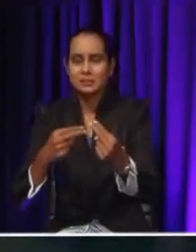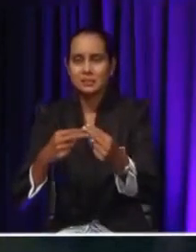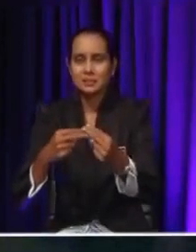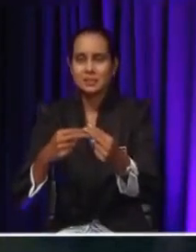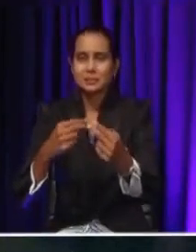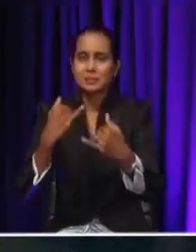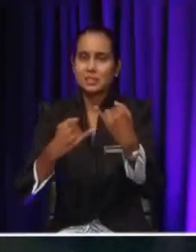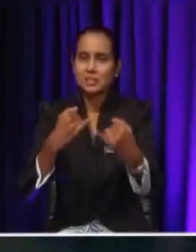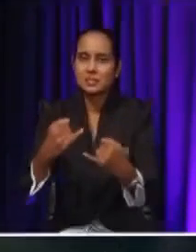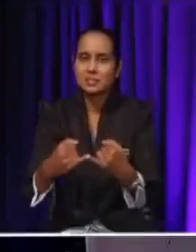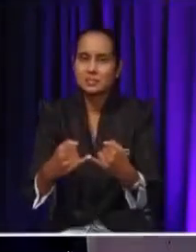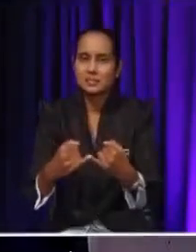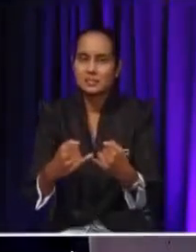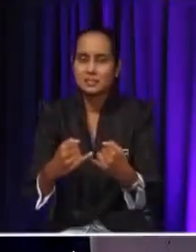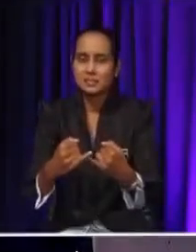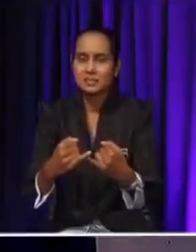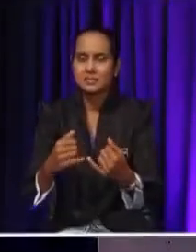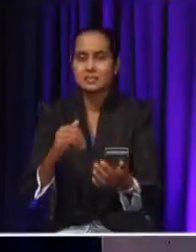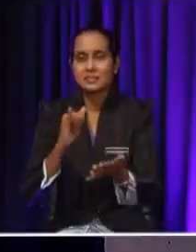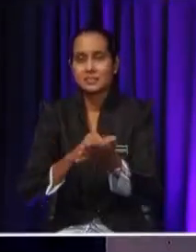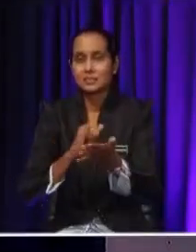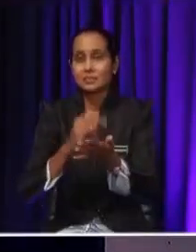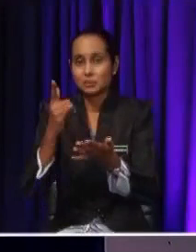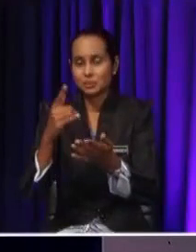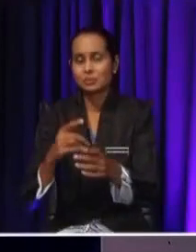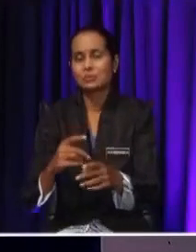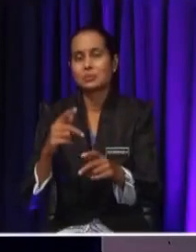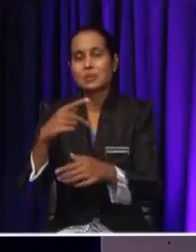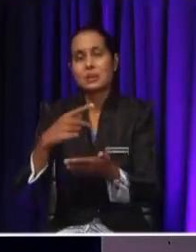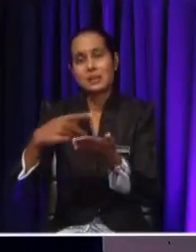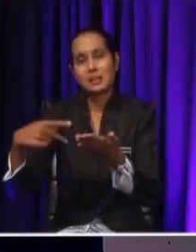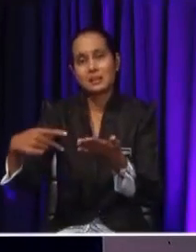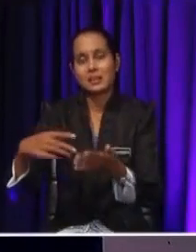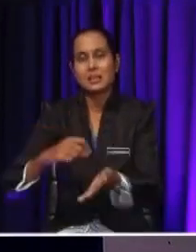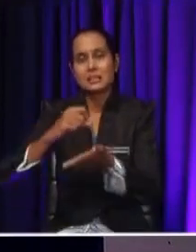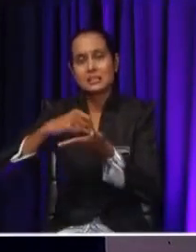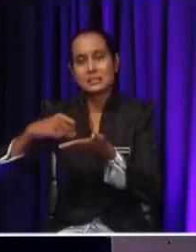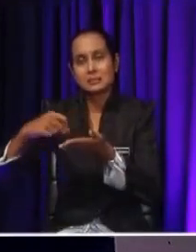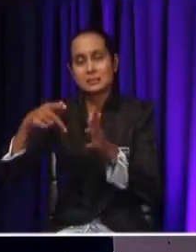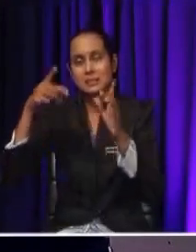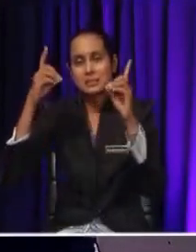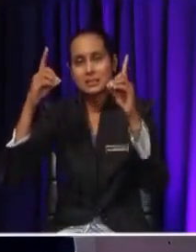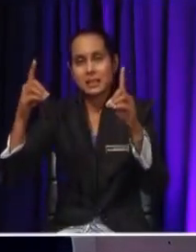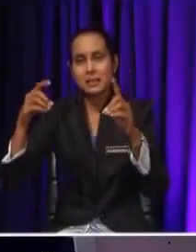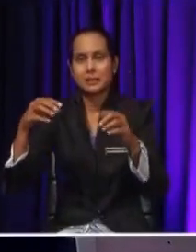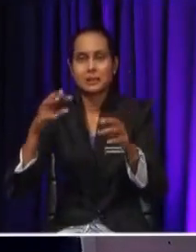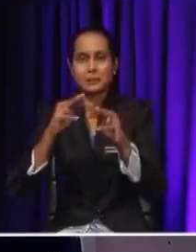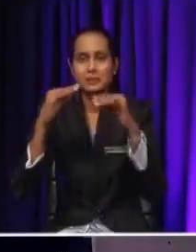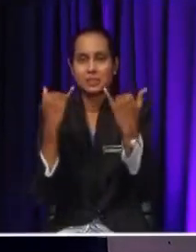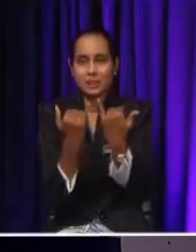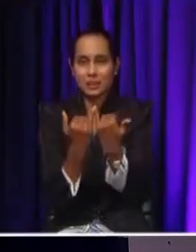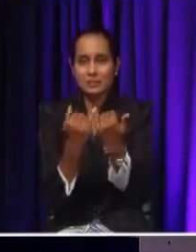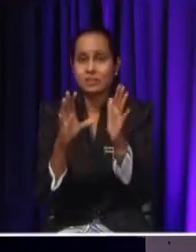berjaya ah itulah dia Bagaimana karya mendidik masyarakat tapi ini sebagai contoh saja Akmal sebenarnya